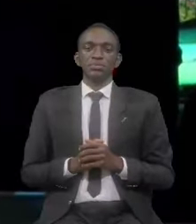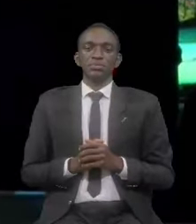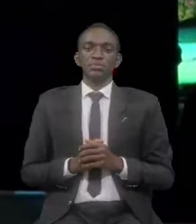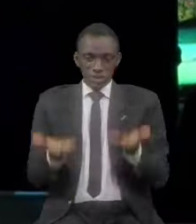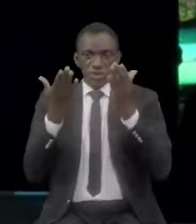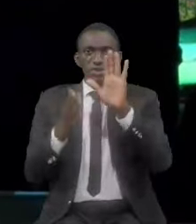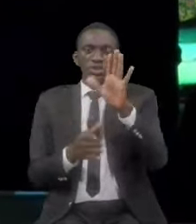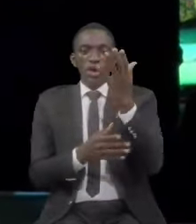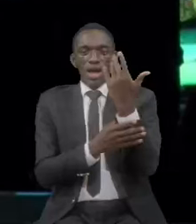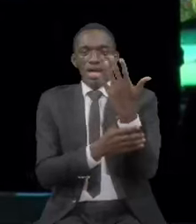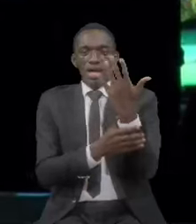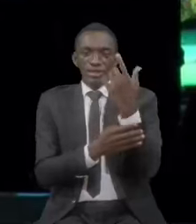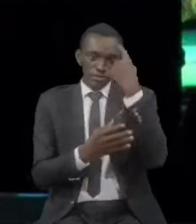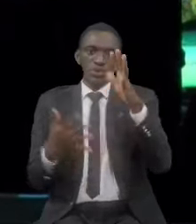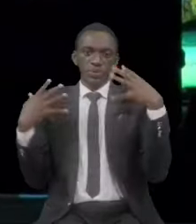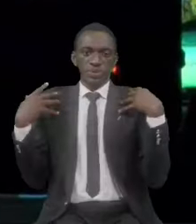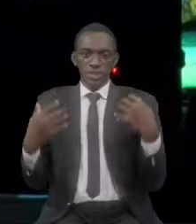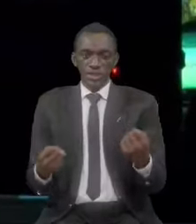Levez les mains pour votre guérison.